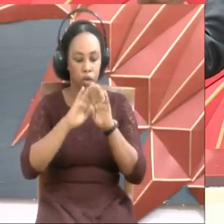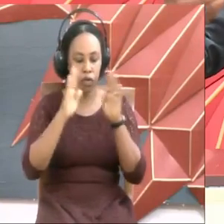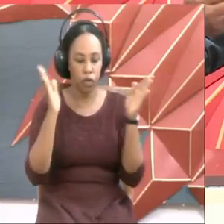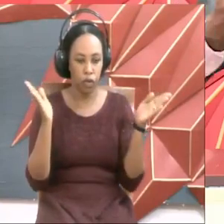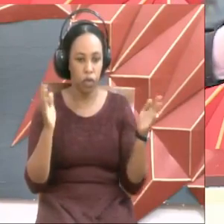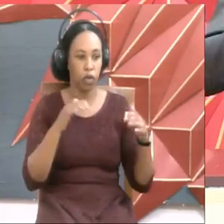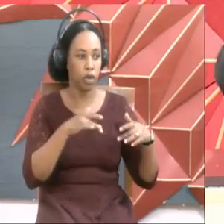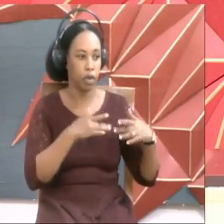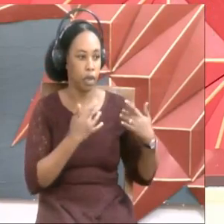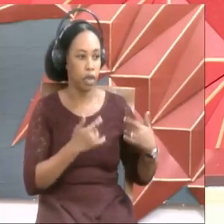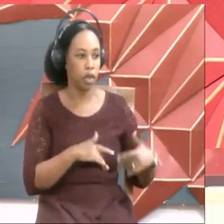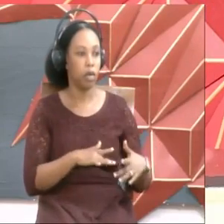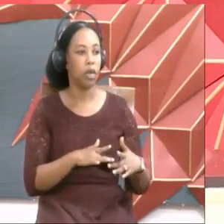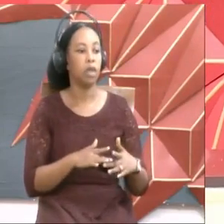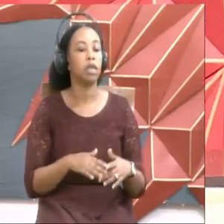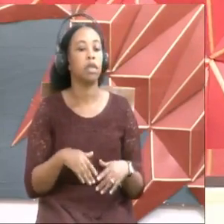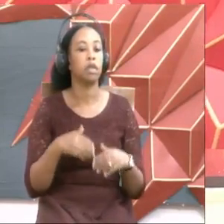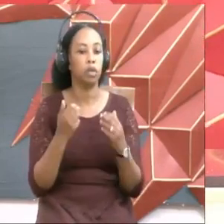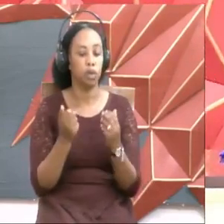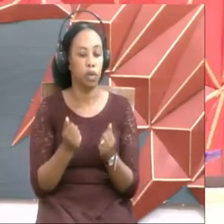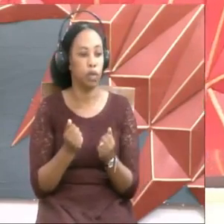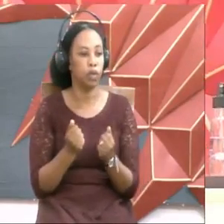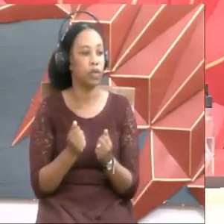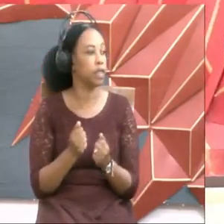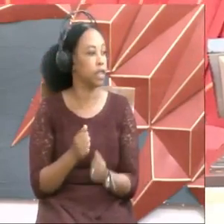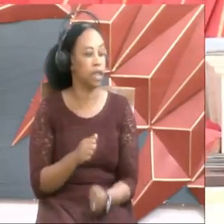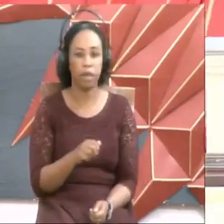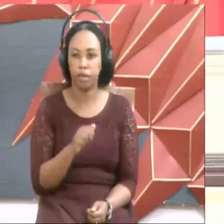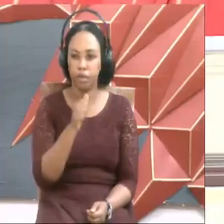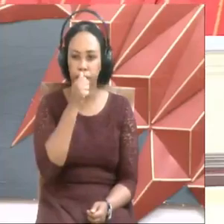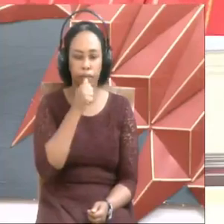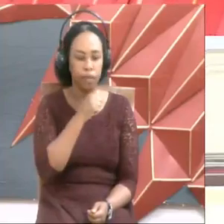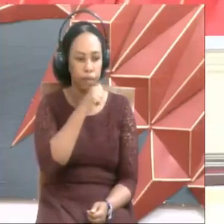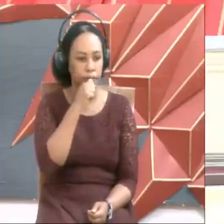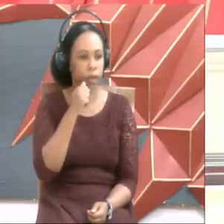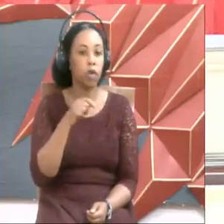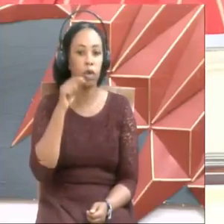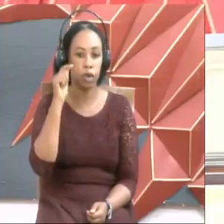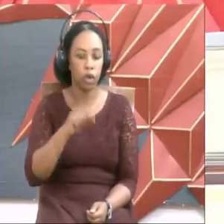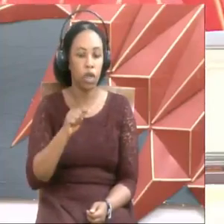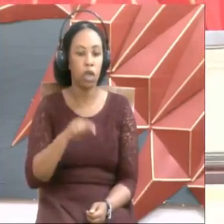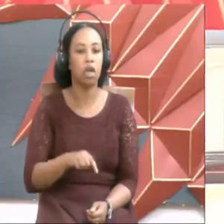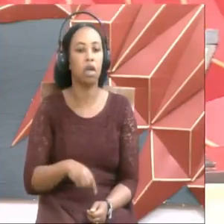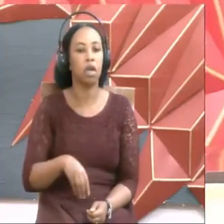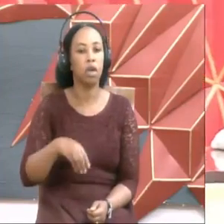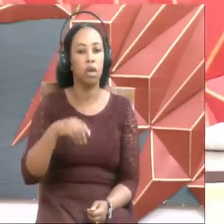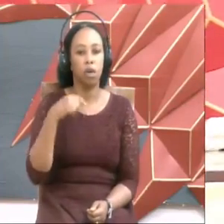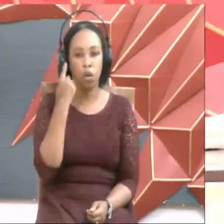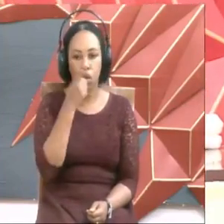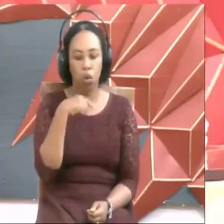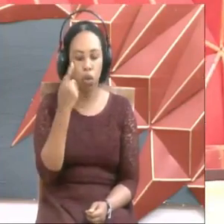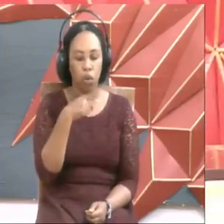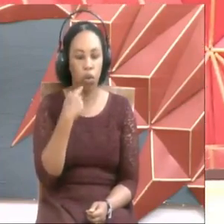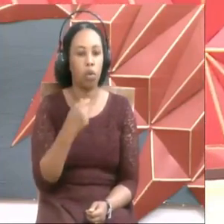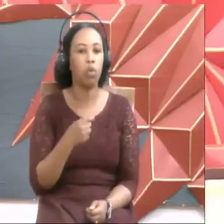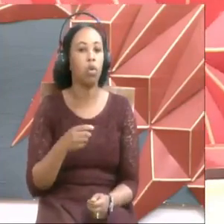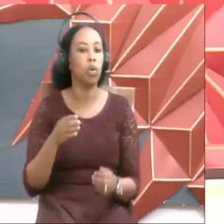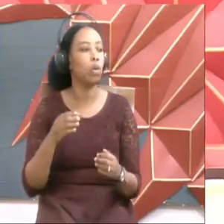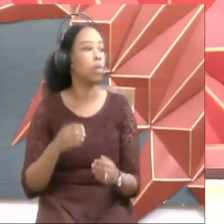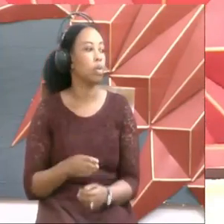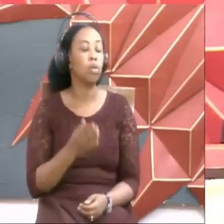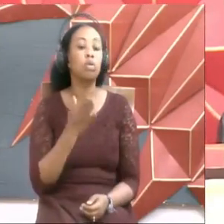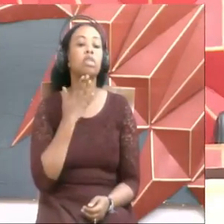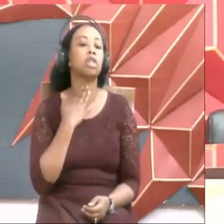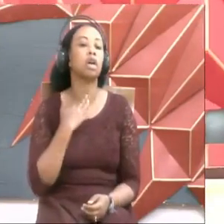niyo mpamvu dufite amatsiko none ahangaha yo kumenya ninde ukeneye umwatsizo mu izina rya Yesu Kristo ijambo